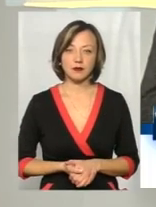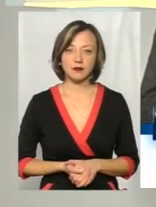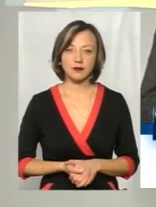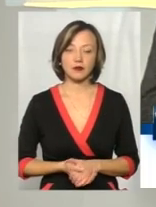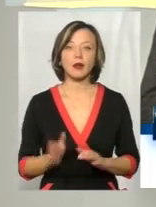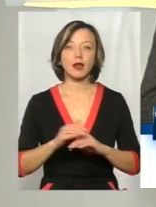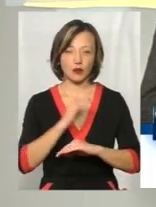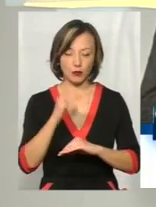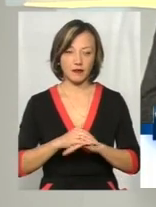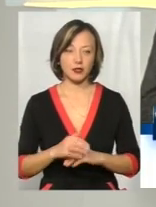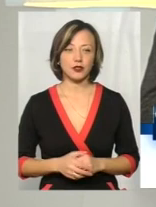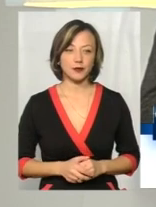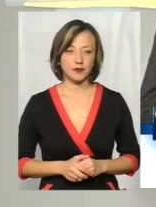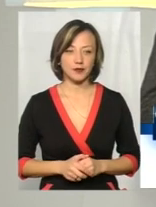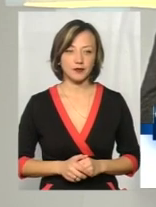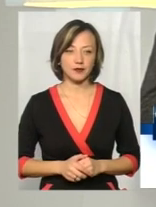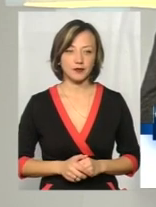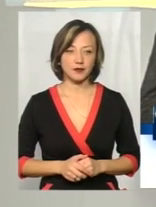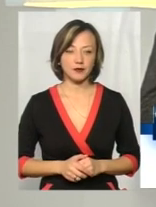послухаємо. Добрий вечір. Добрий.